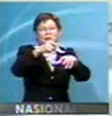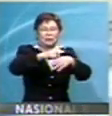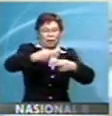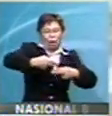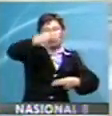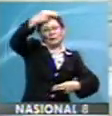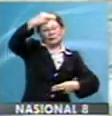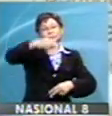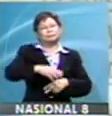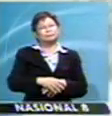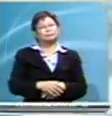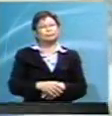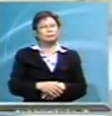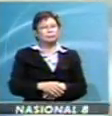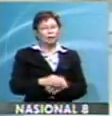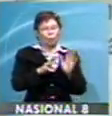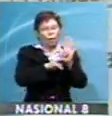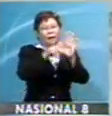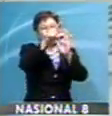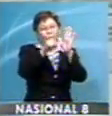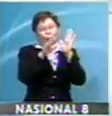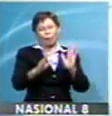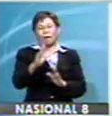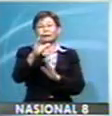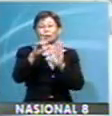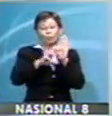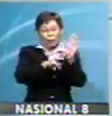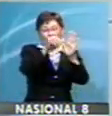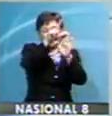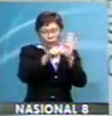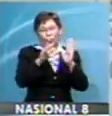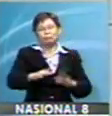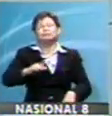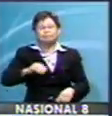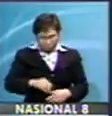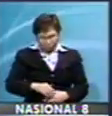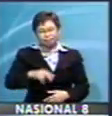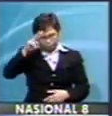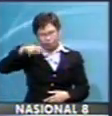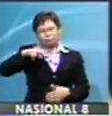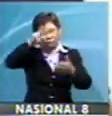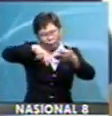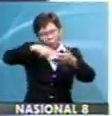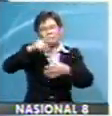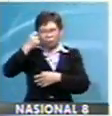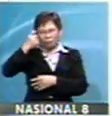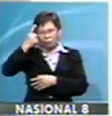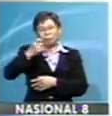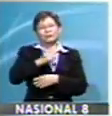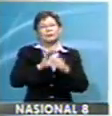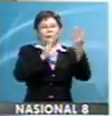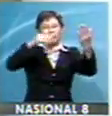Jalan puta tertuduh diwakili peguam Amir fq Mohamad Jamil mengangguk faham ketika pertuduhan dibacakan di hadapan Hakim